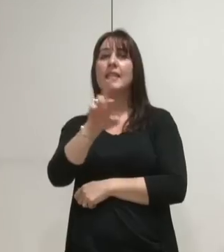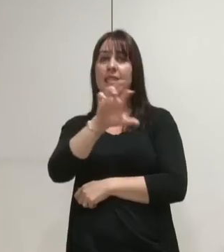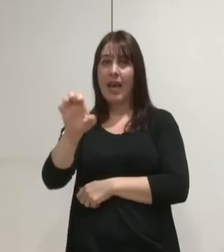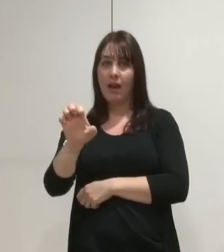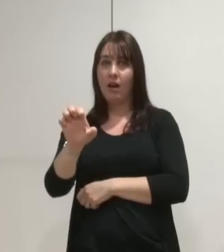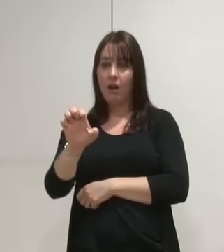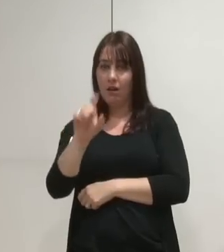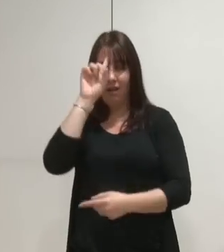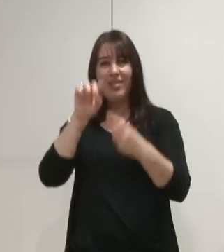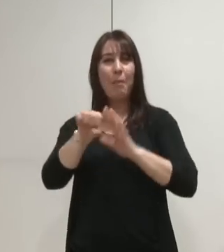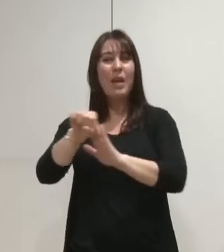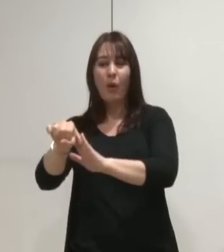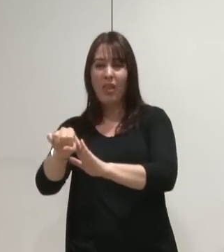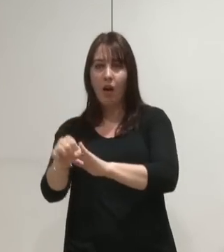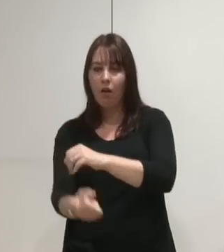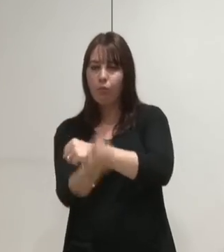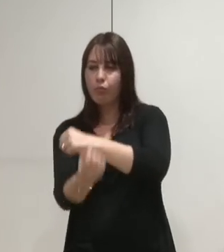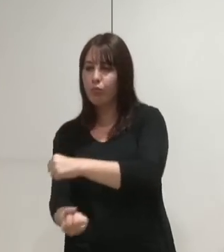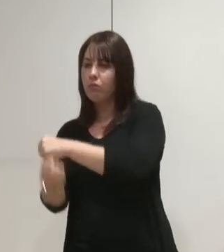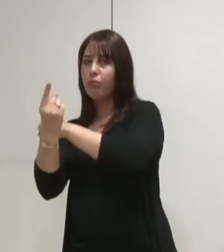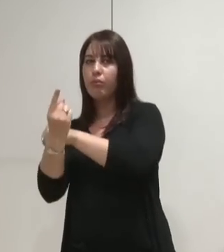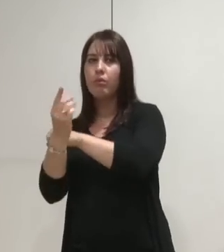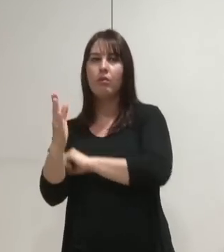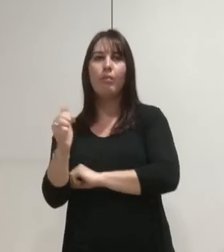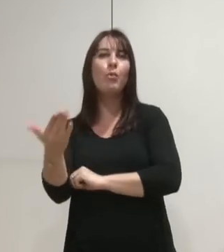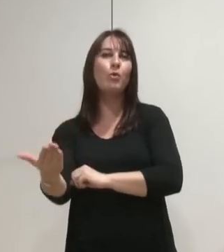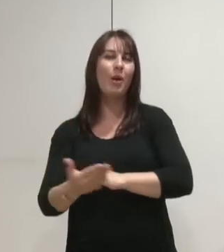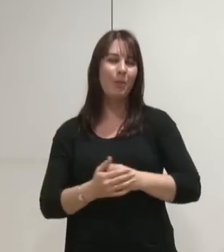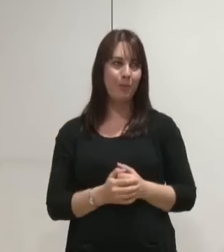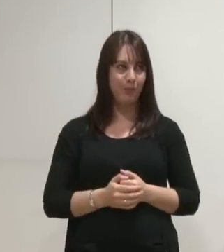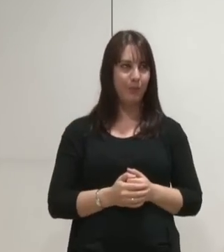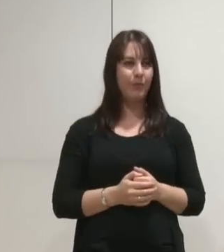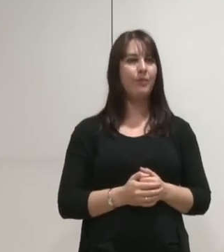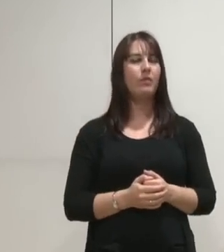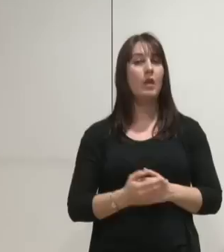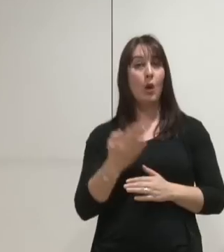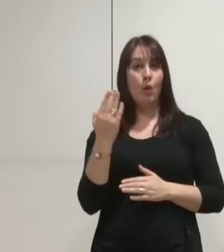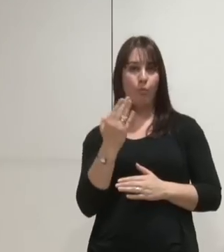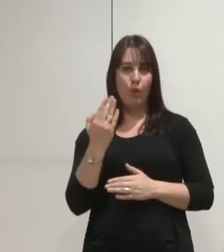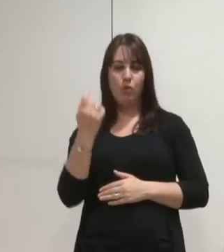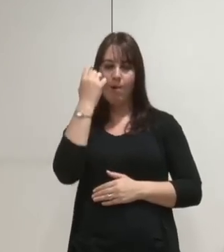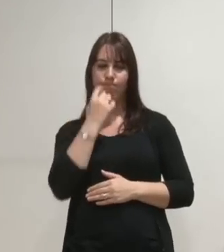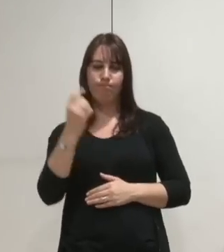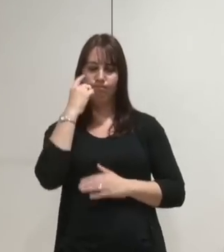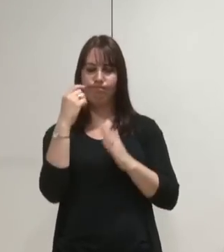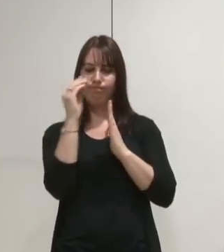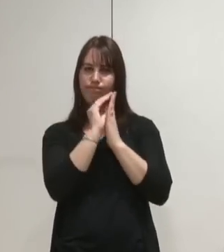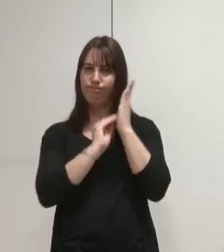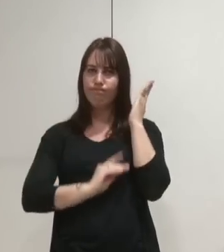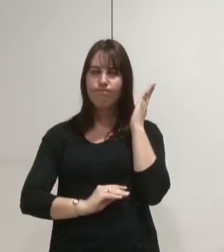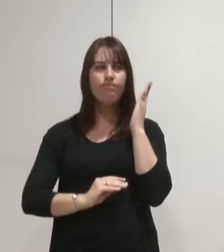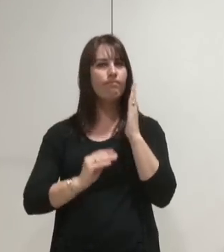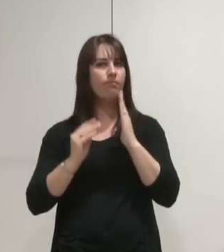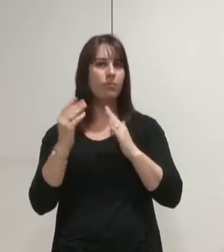cette logique de quartier prioritaire il faut à la fois constater donc qu'il y a uneib